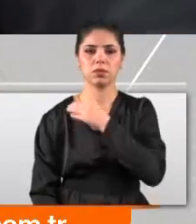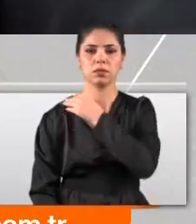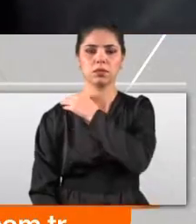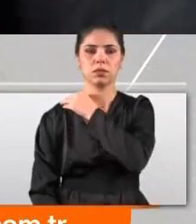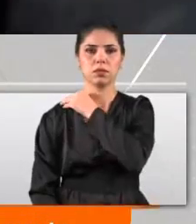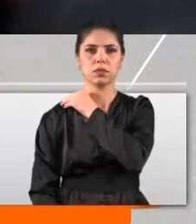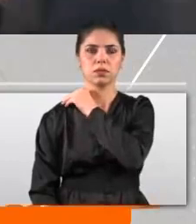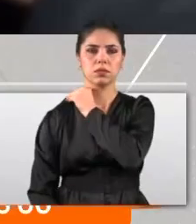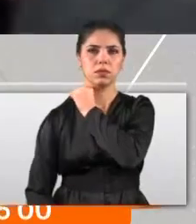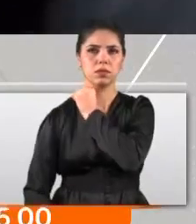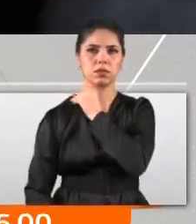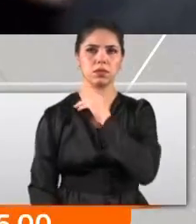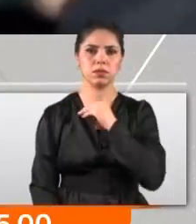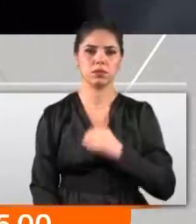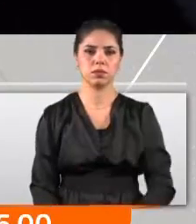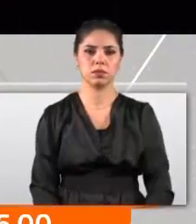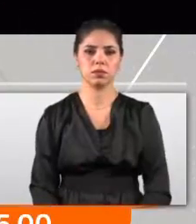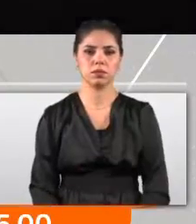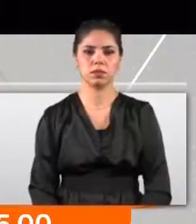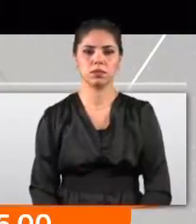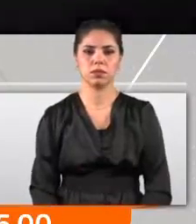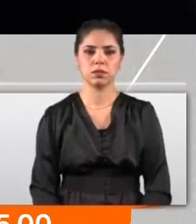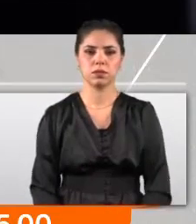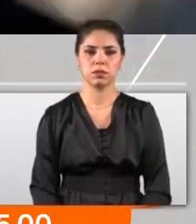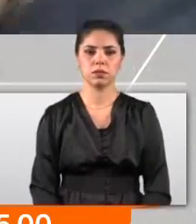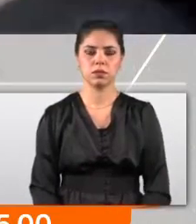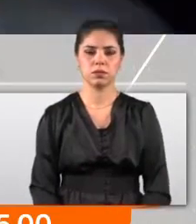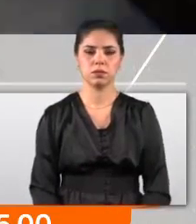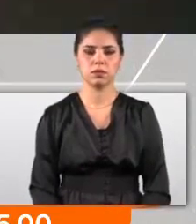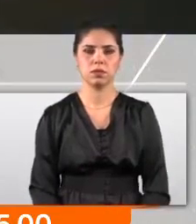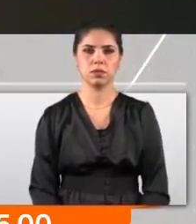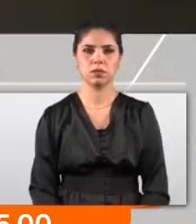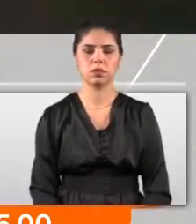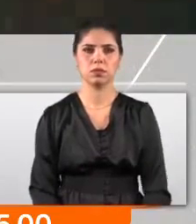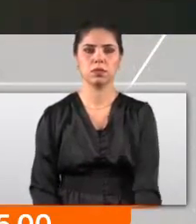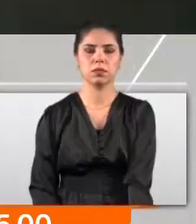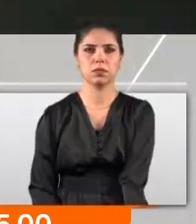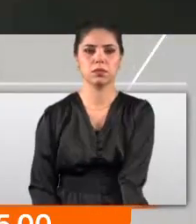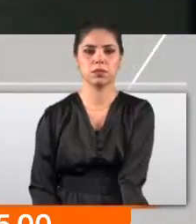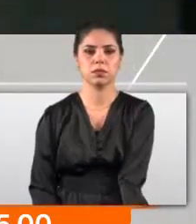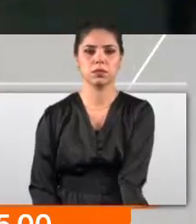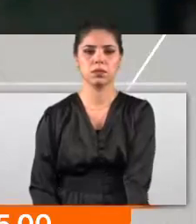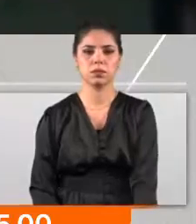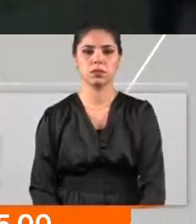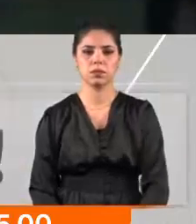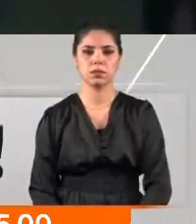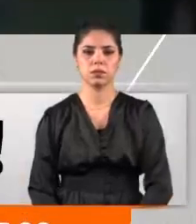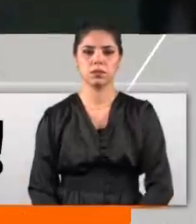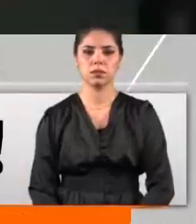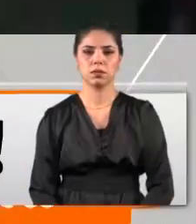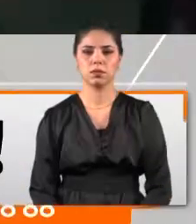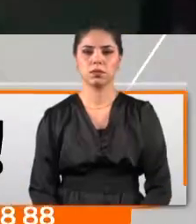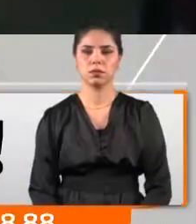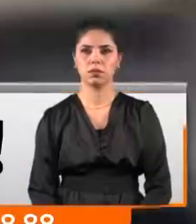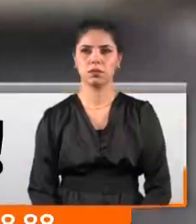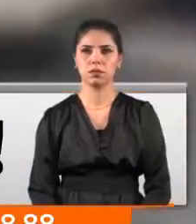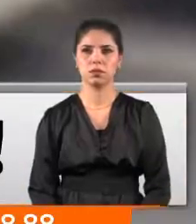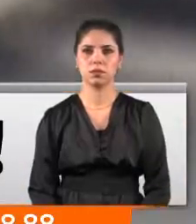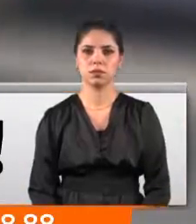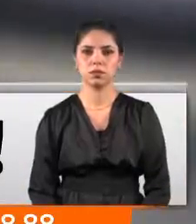haberin olsun yani. Hani alırsın, ömürlük kullanırsın. Yani ruhsatsız değil mi zaten ama? Zaten bir sıkıntısı yok yani. Yakalasa bile en fazla para cezasıyla şey yaparlar